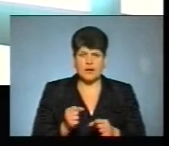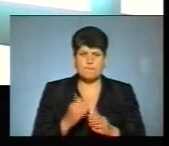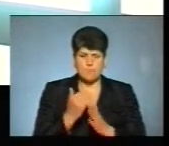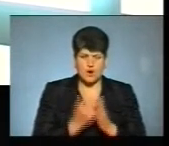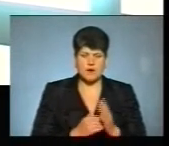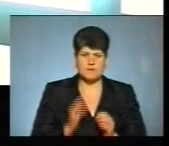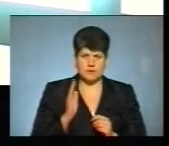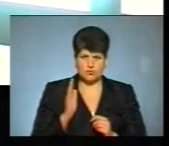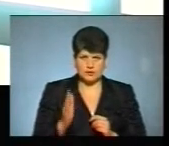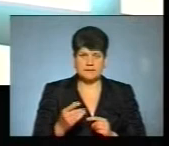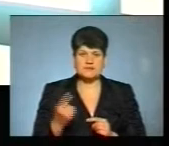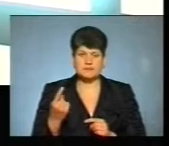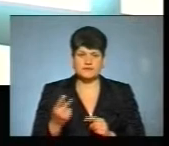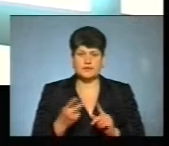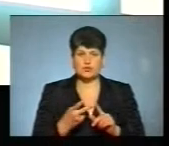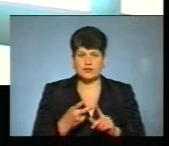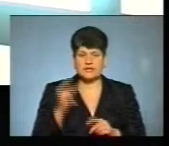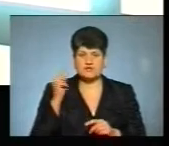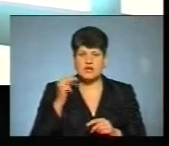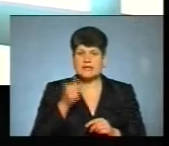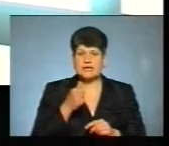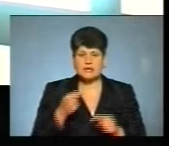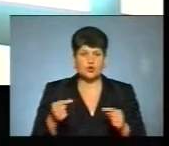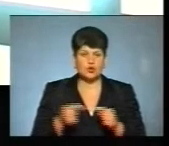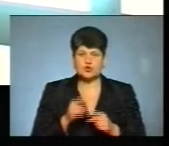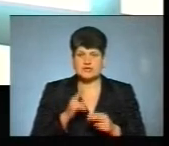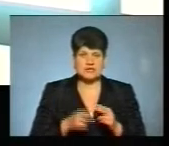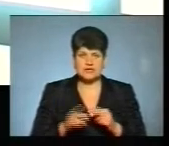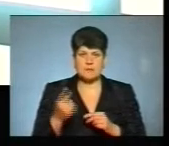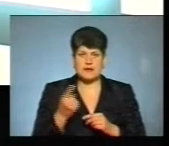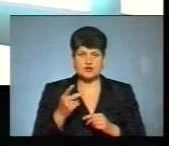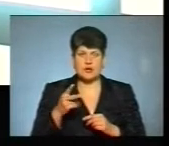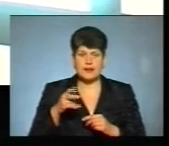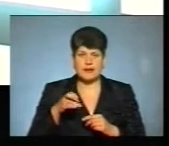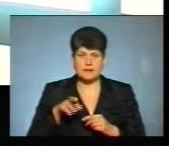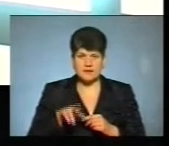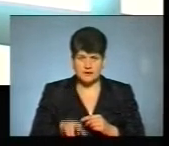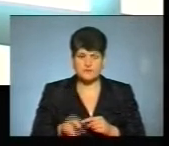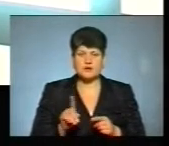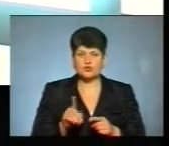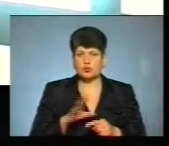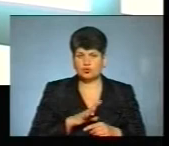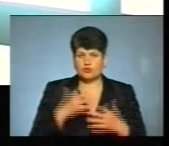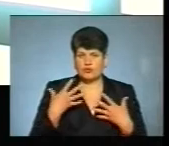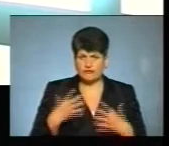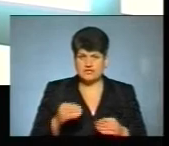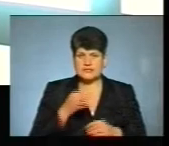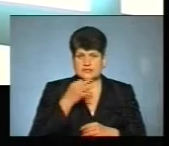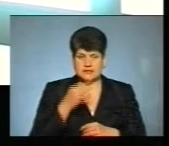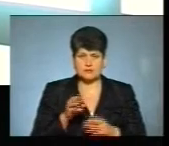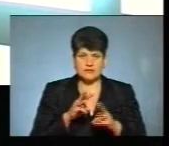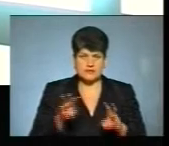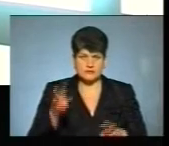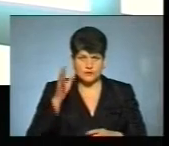Це перше. Друге, навчальний рік точно не закінчиться пізніше 1 липня, про те, що було озвучено Міністерством освіти.